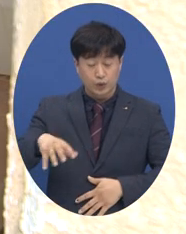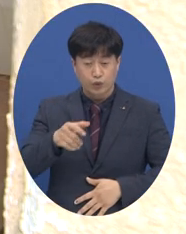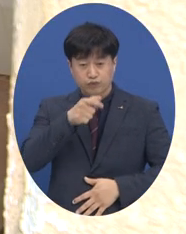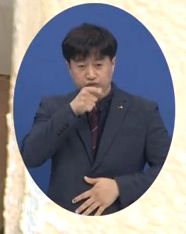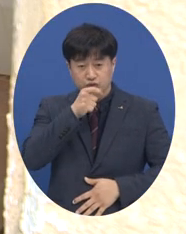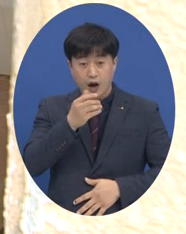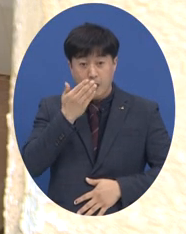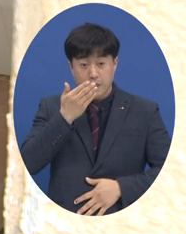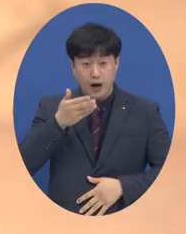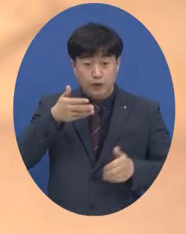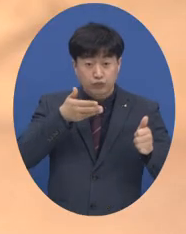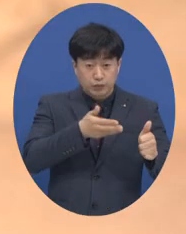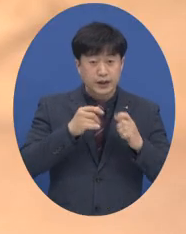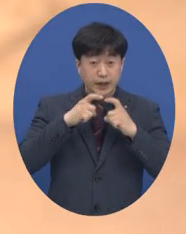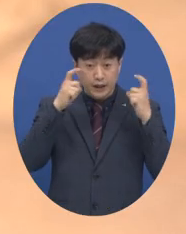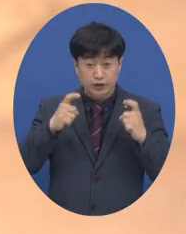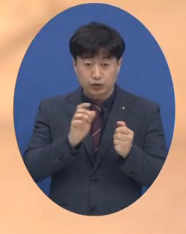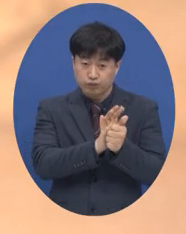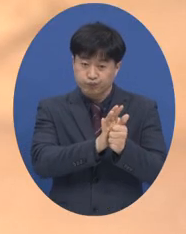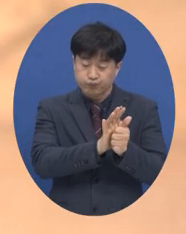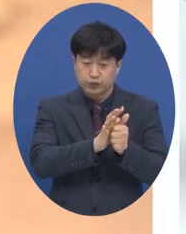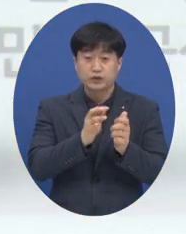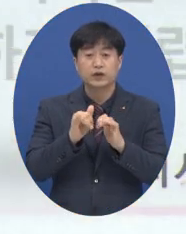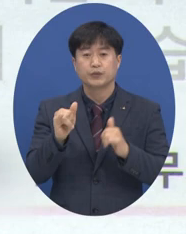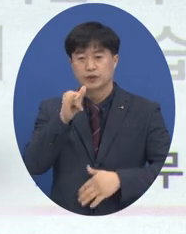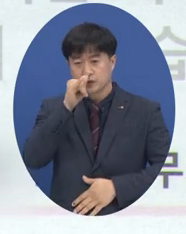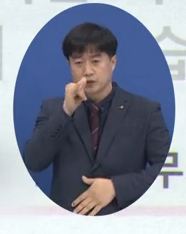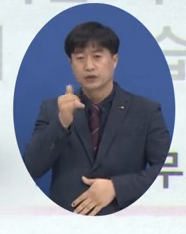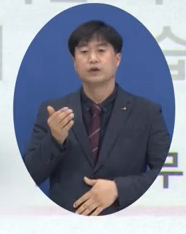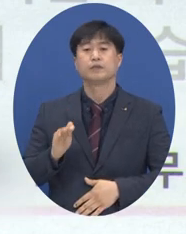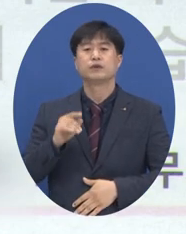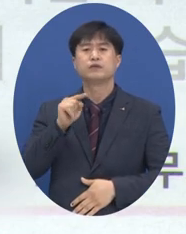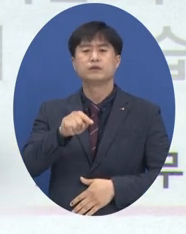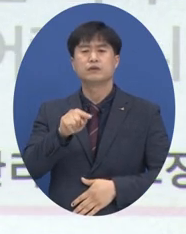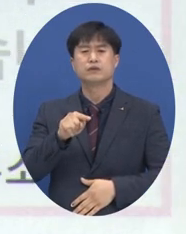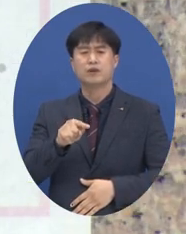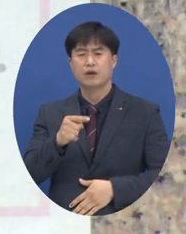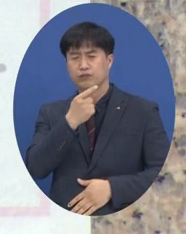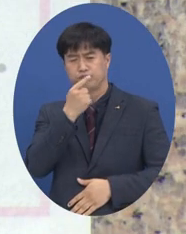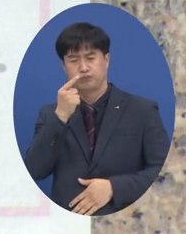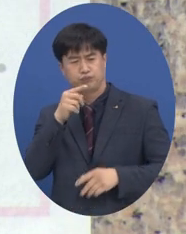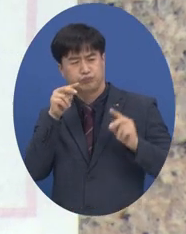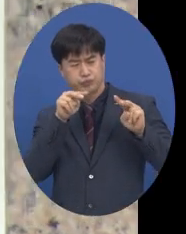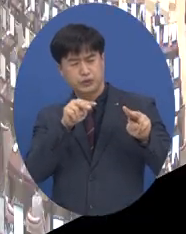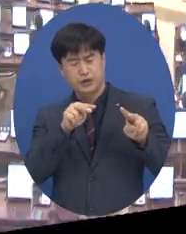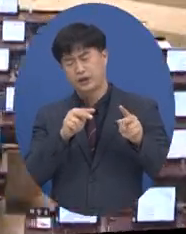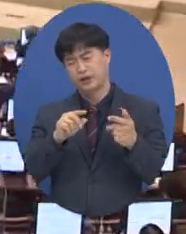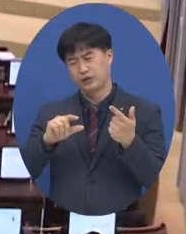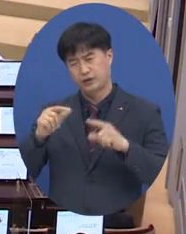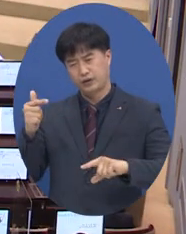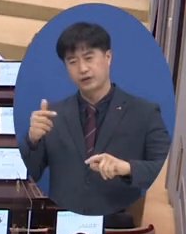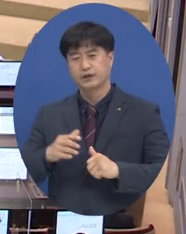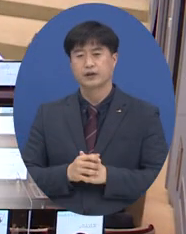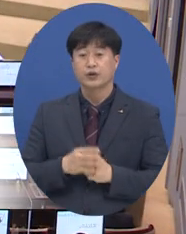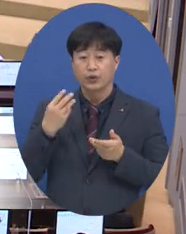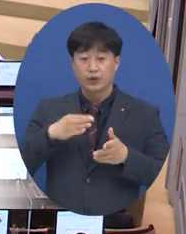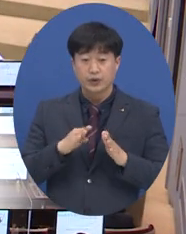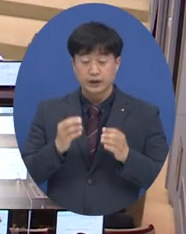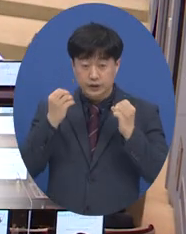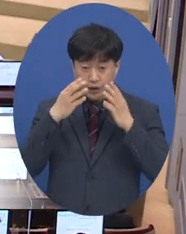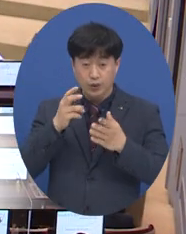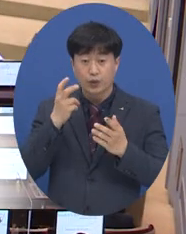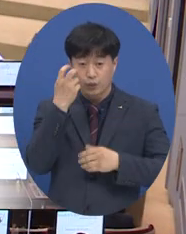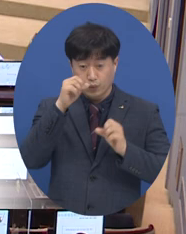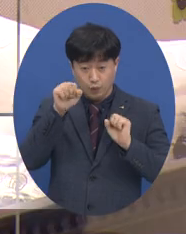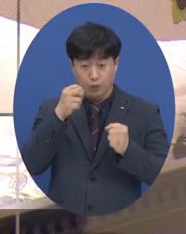밥을 주며 개인적으로 돌보는 사람들도 있는데 이에 대한 시선은 각기 다릅니다 경기도는 새로운